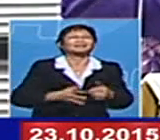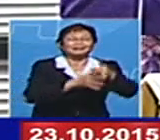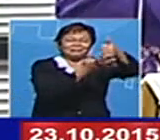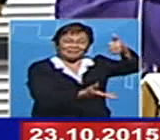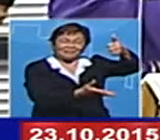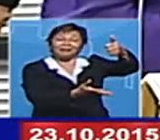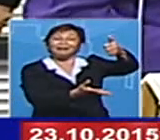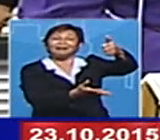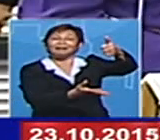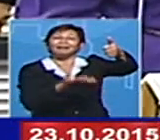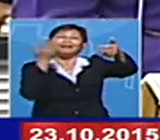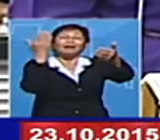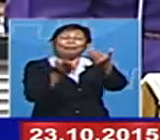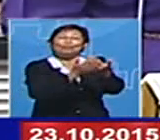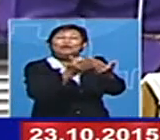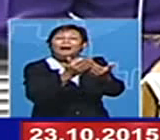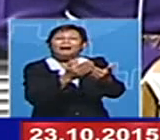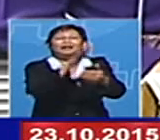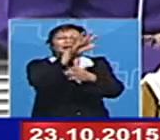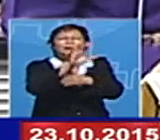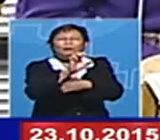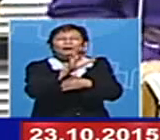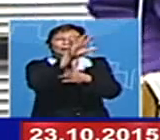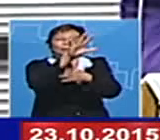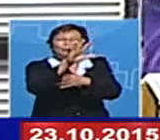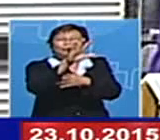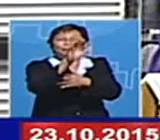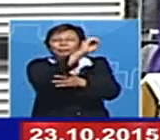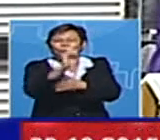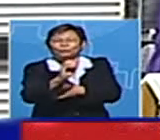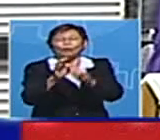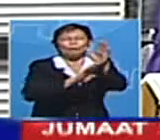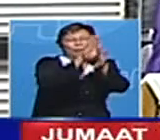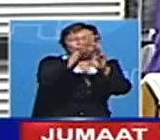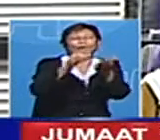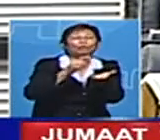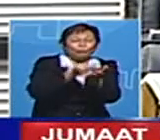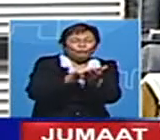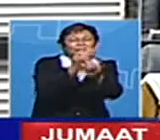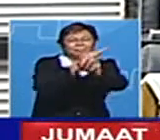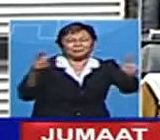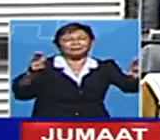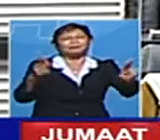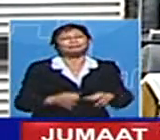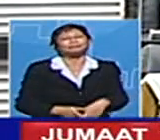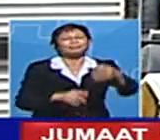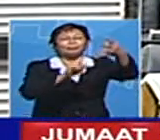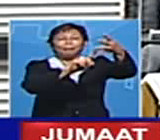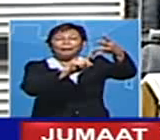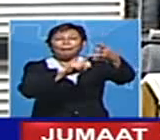cara sehingga 25% daripada kos pembangunan akan disediakan keempat